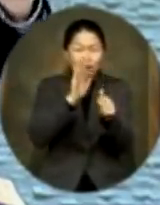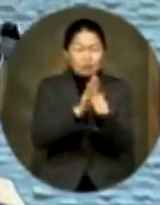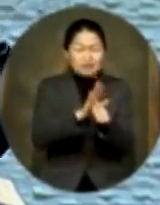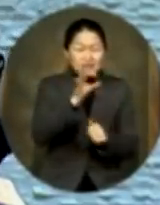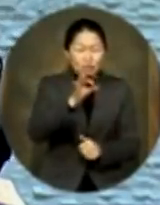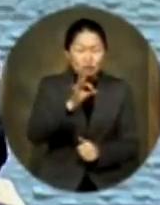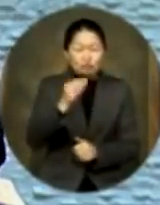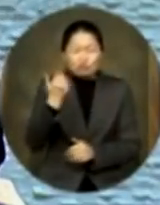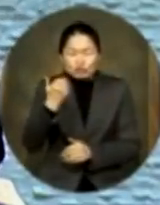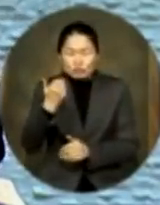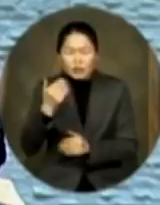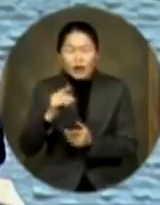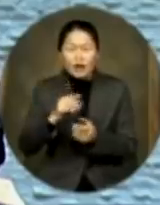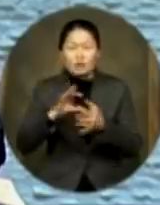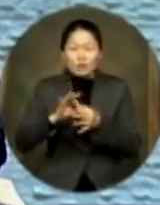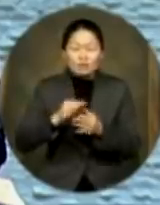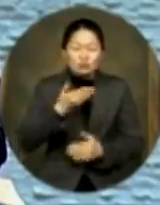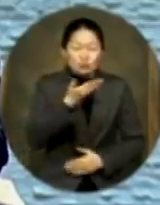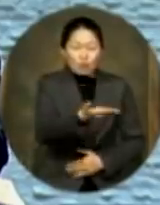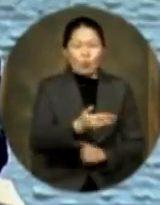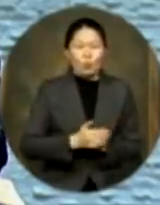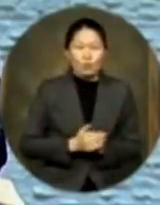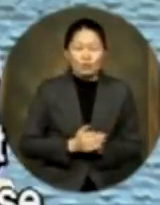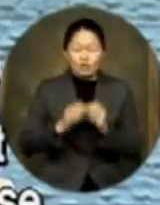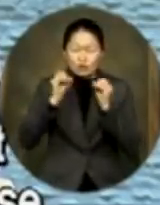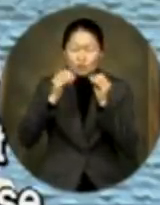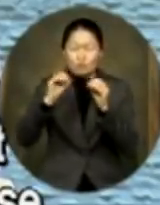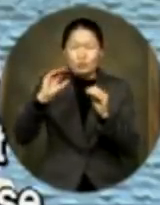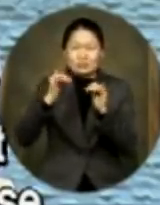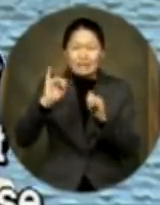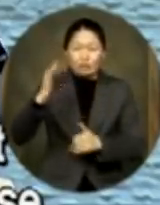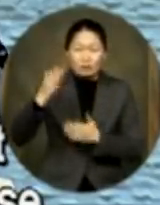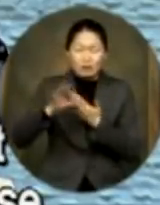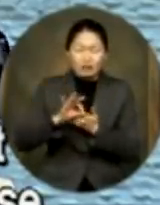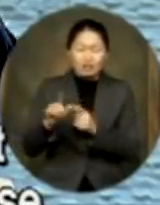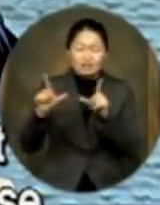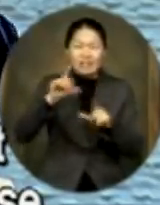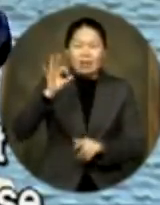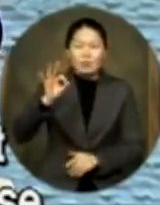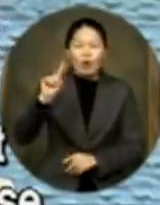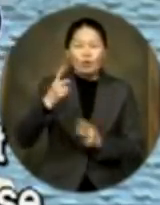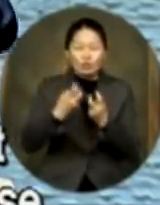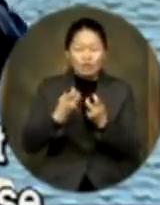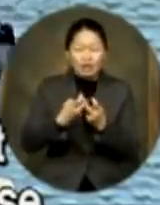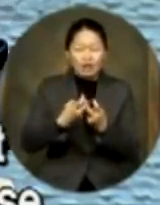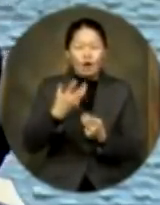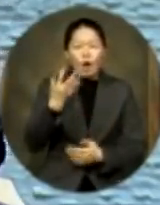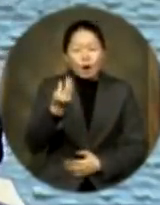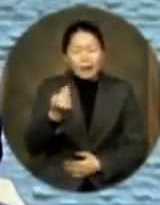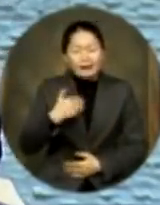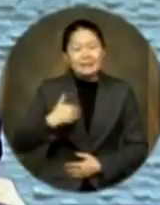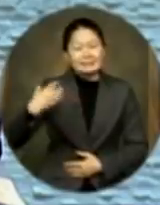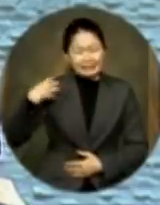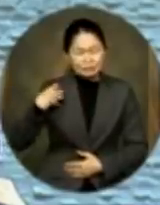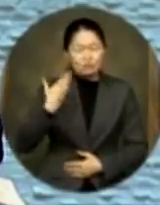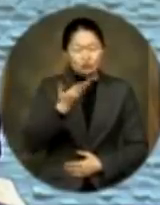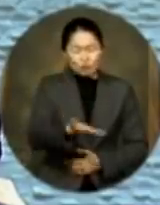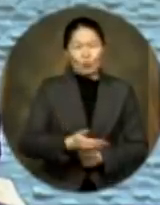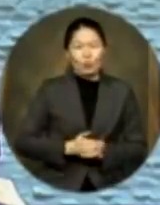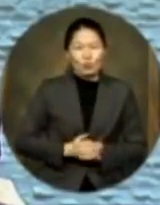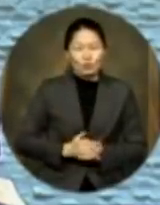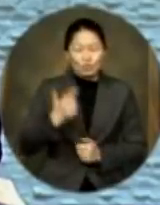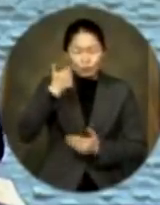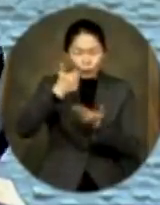누구 통해서 죽어 너 언제 전도사 되면 너 생활비는 어떻게 어떻게 얼마 내가 책임져 주고 너